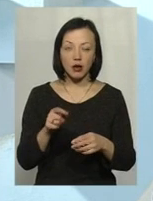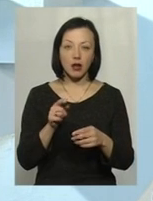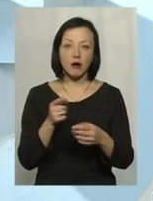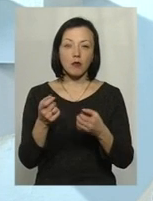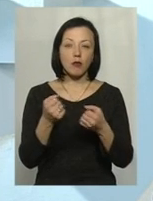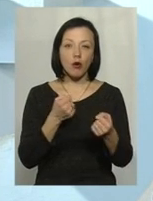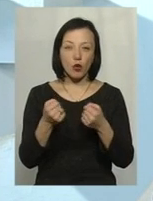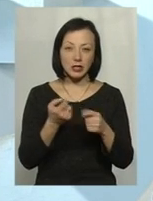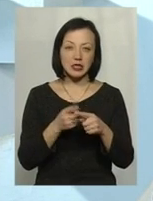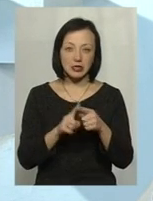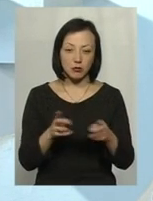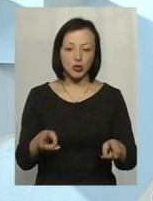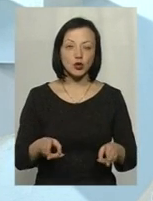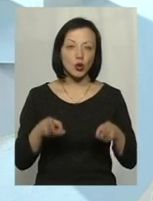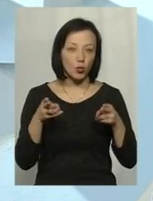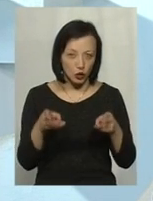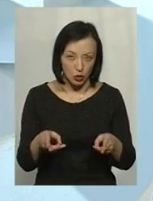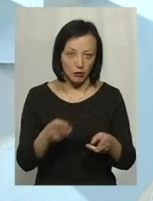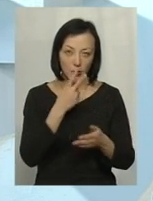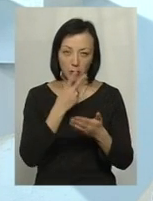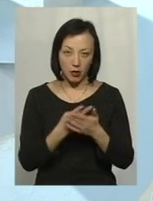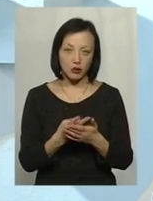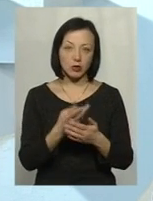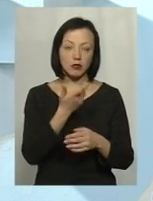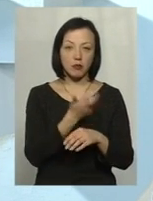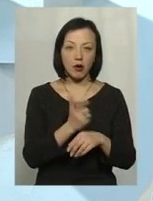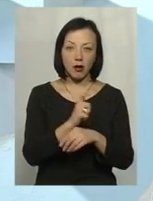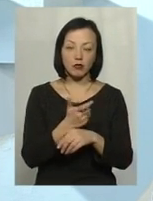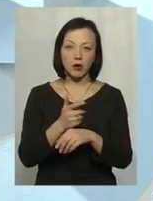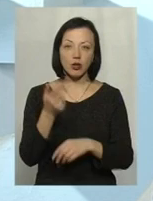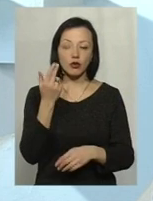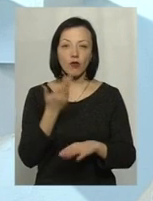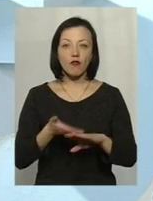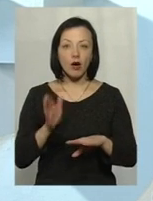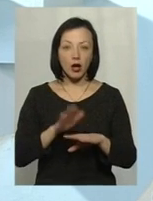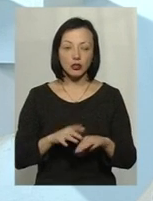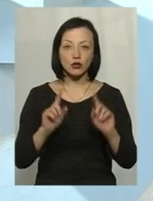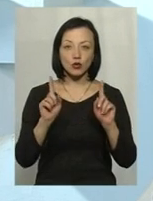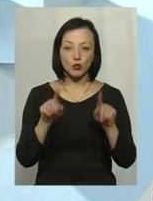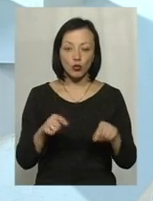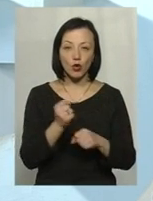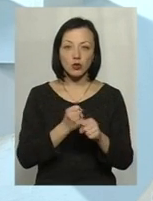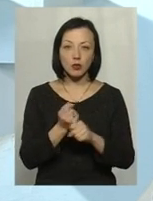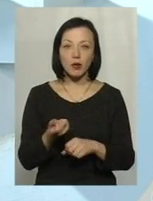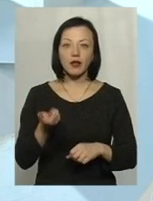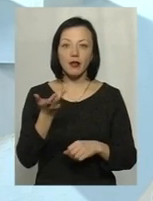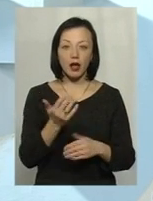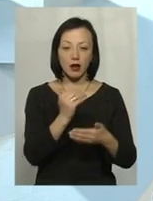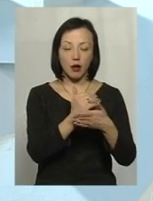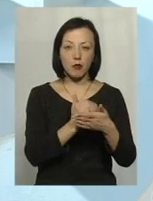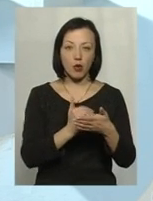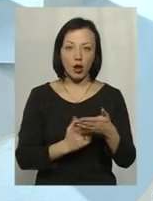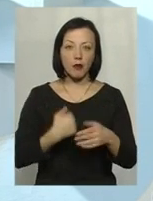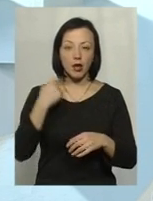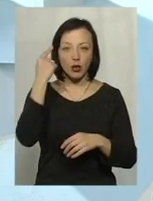злочинам майнового спрямування ми бачимо набагато важче. Тому розроблені декілька програм, і я думаю,